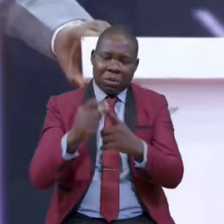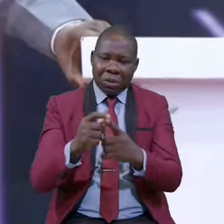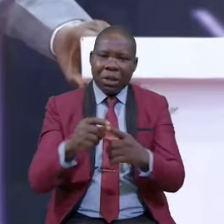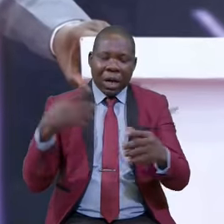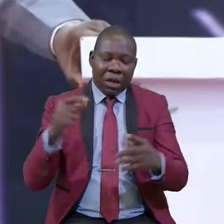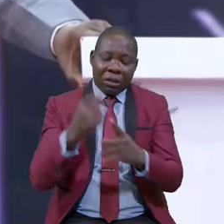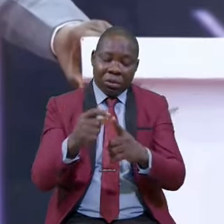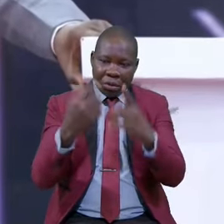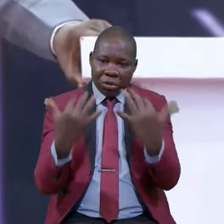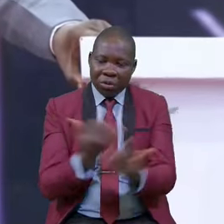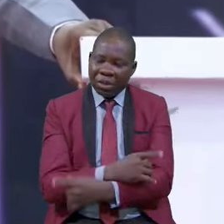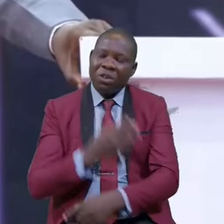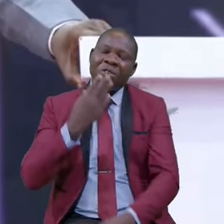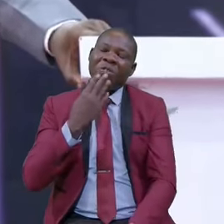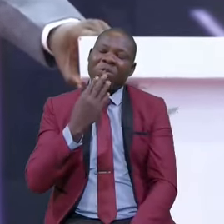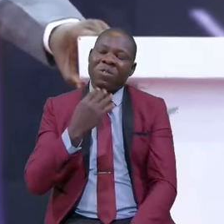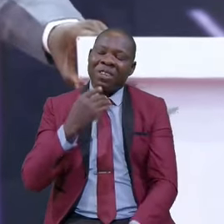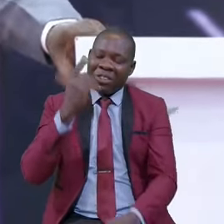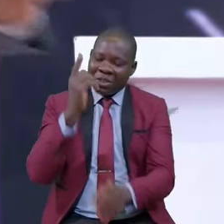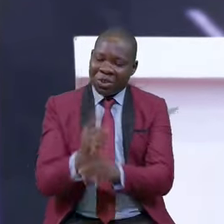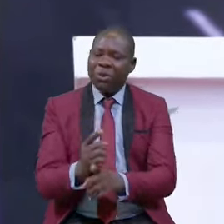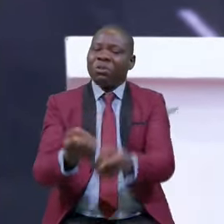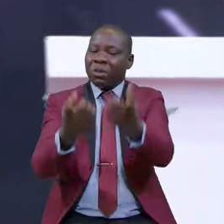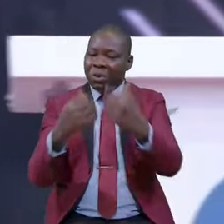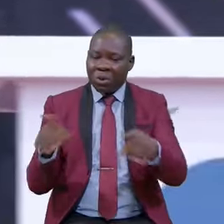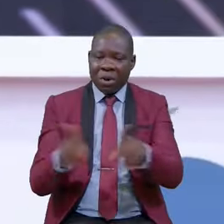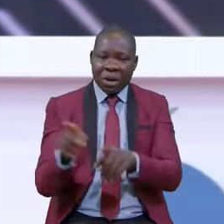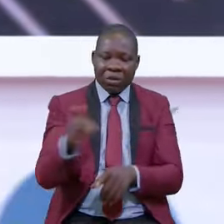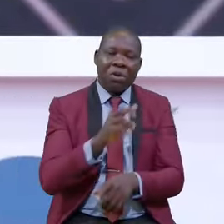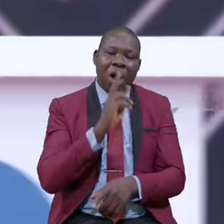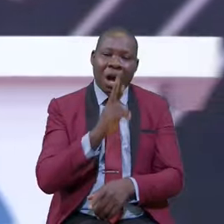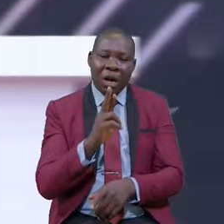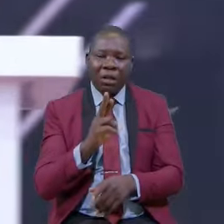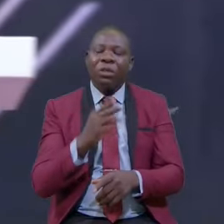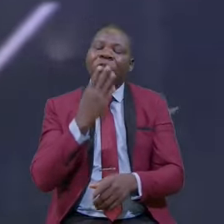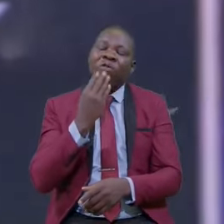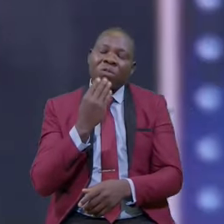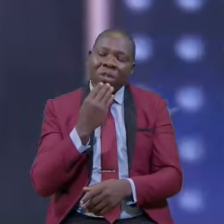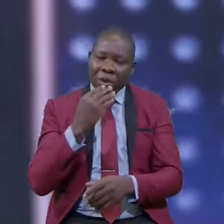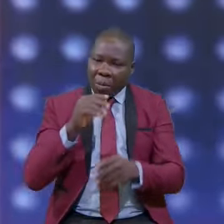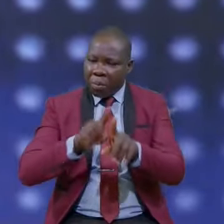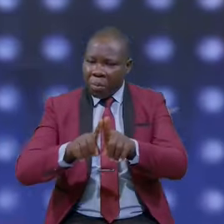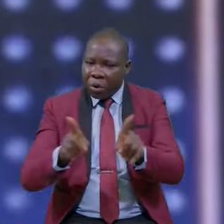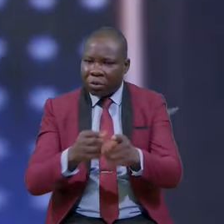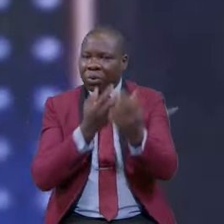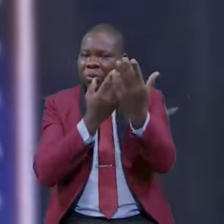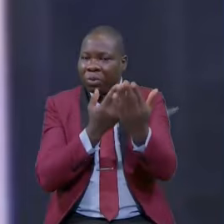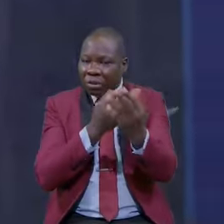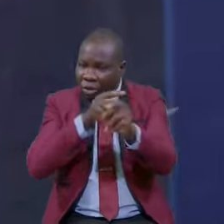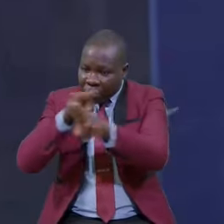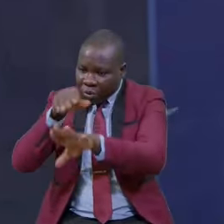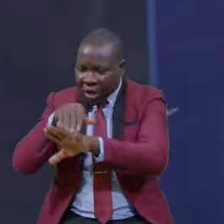then come, ensuite, just viens as you are tel que sweet. Tu es doux. Look at the other regardez side. L'autre face. Like Zachée a dit,